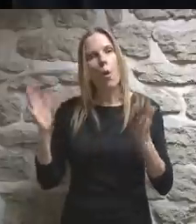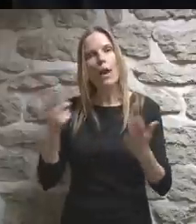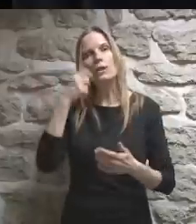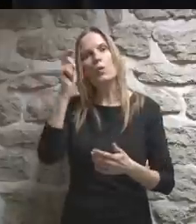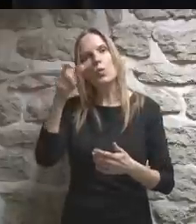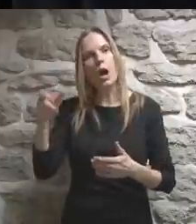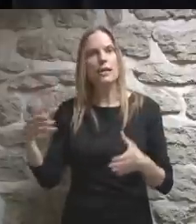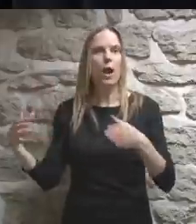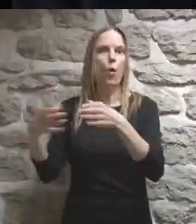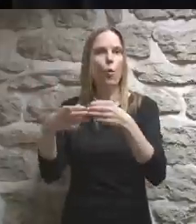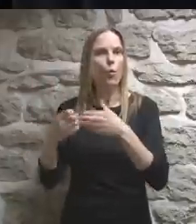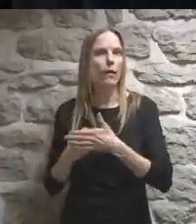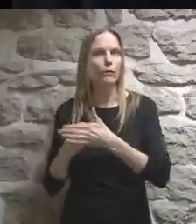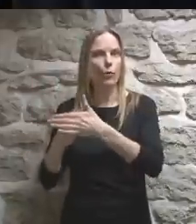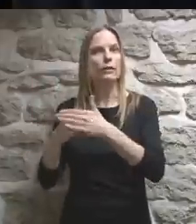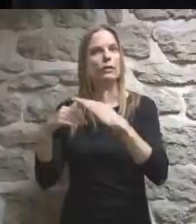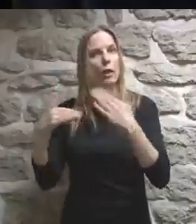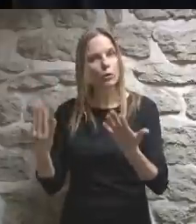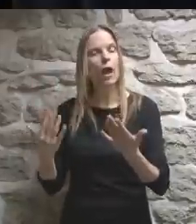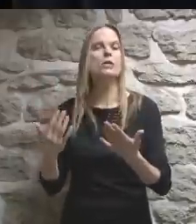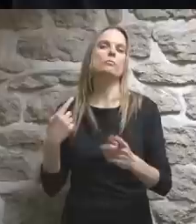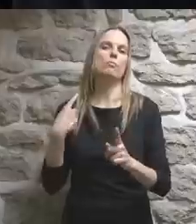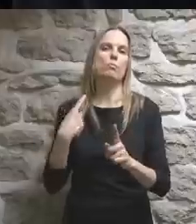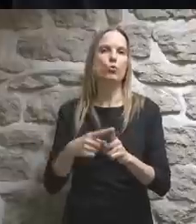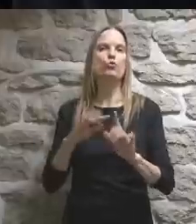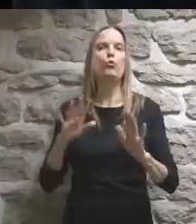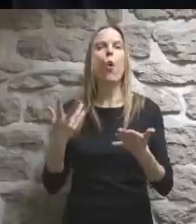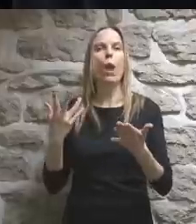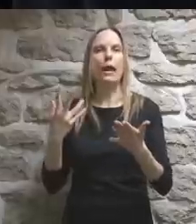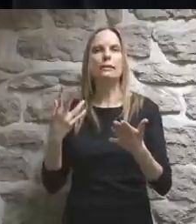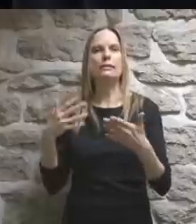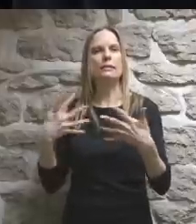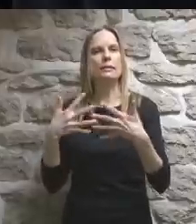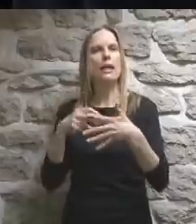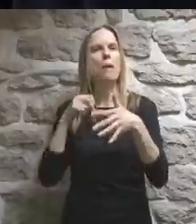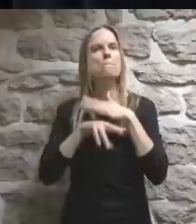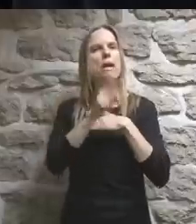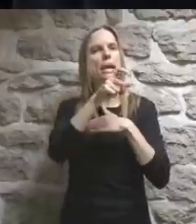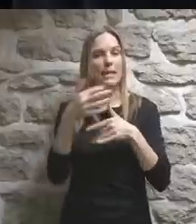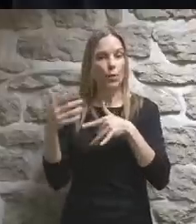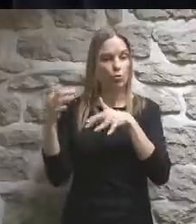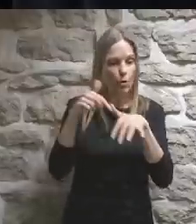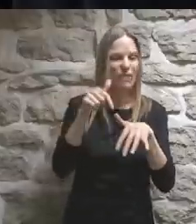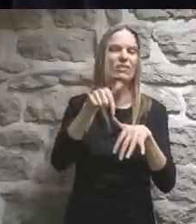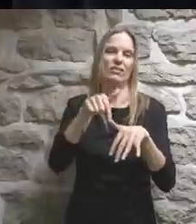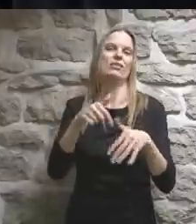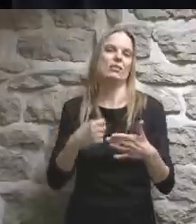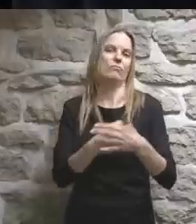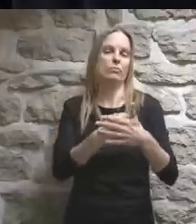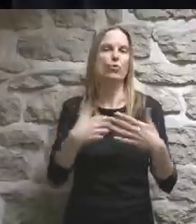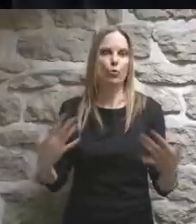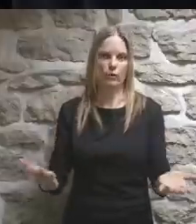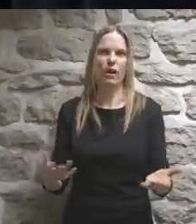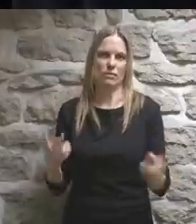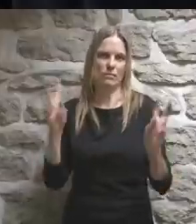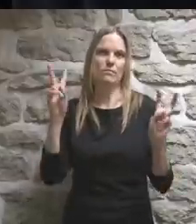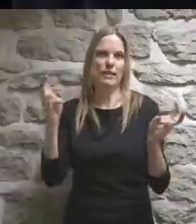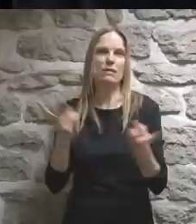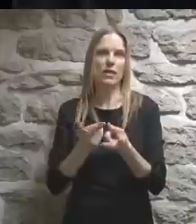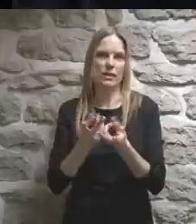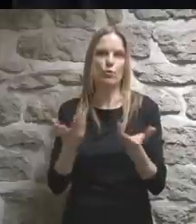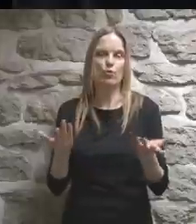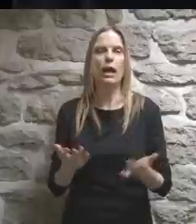Ukraina kogukonda ja kui peaksid ka sõjapõgenikud siia jõudma, siis selle temaatiline, nii et selline